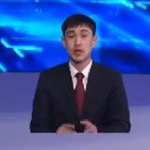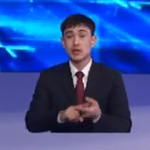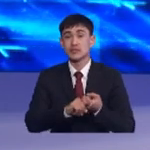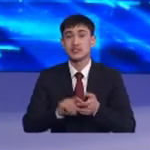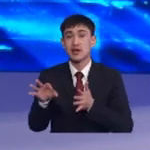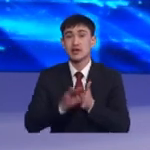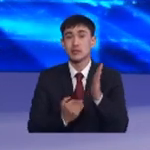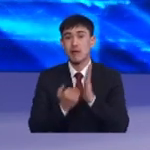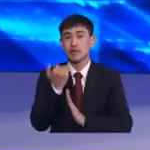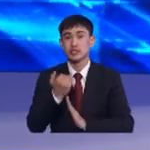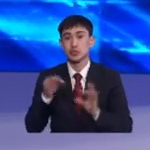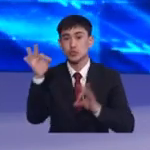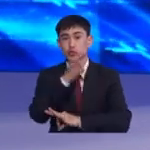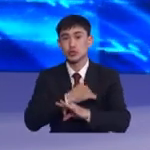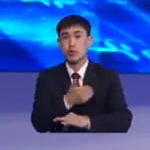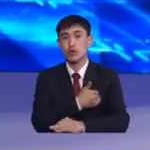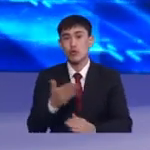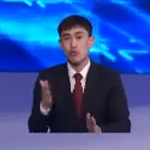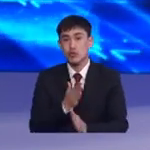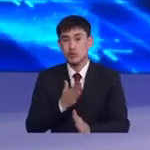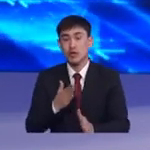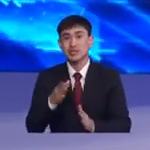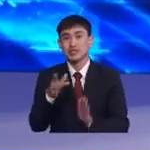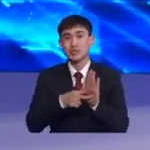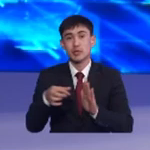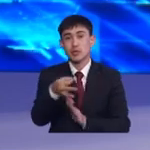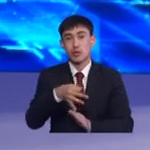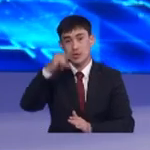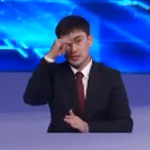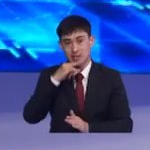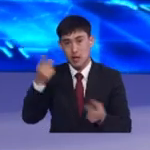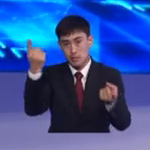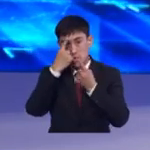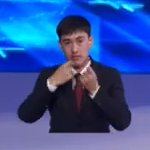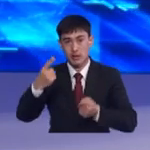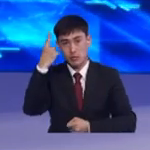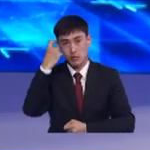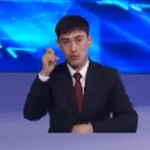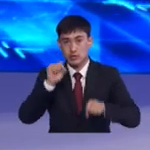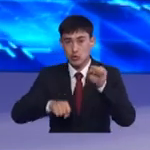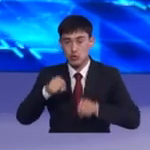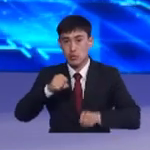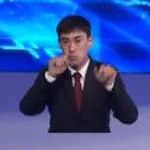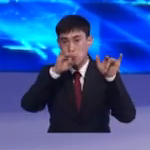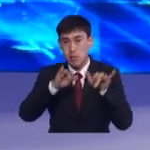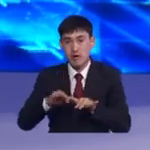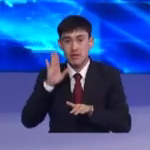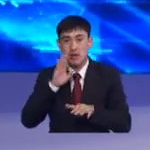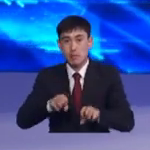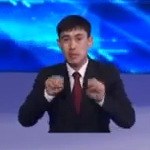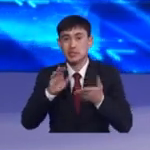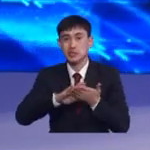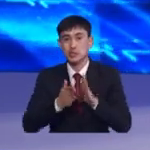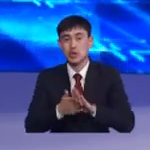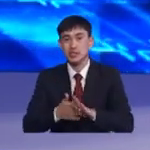связи с резким повышением суточной температуры воздуха в 7 регионах Казахстана объявлено предупреждение о возможных паводках.